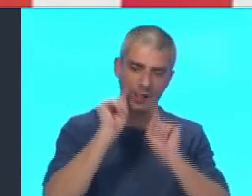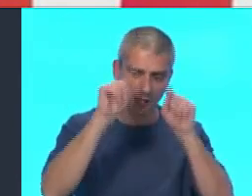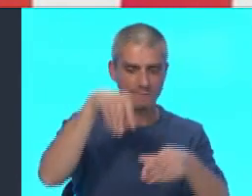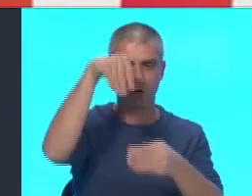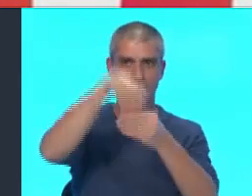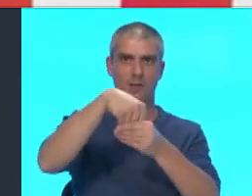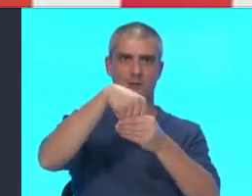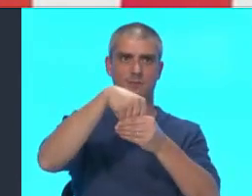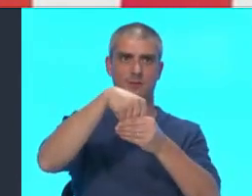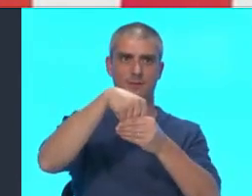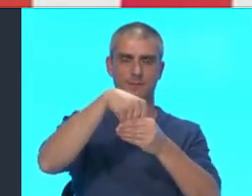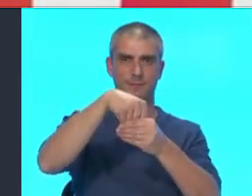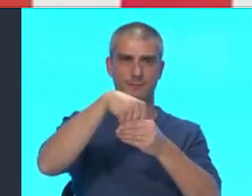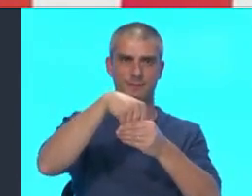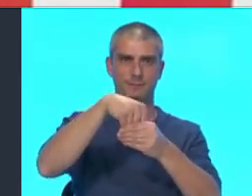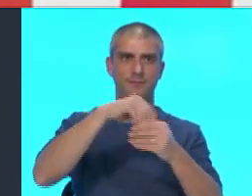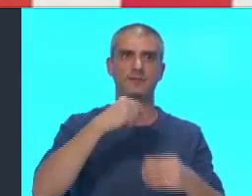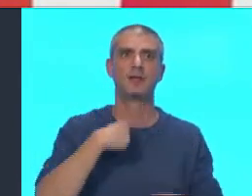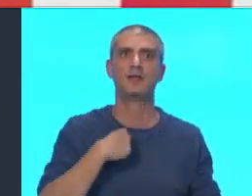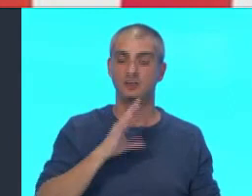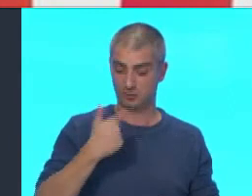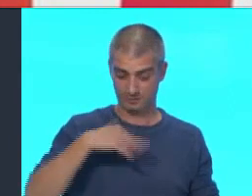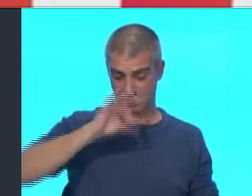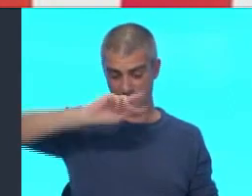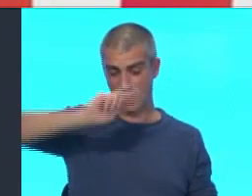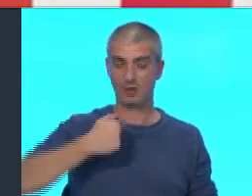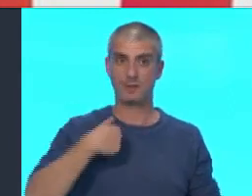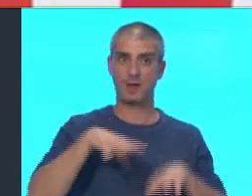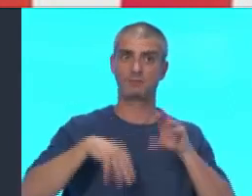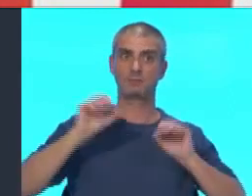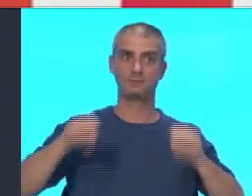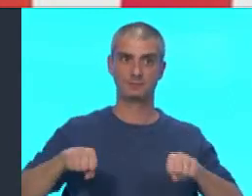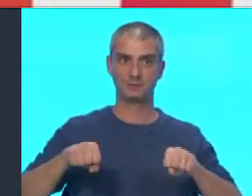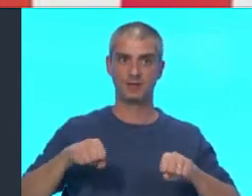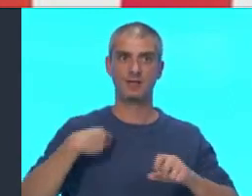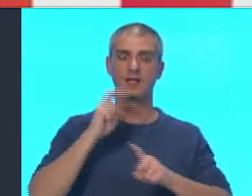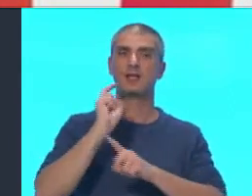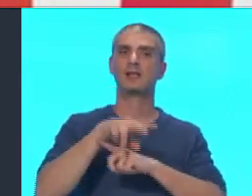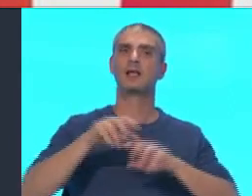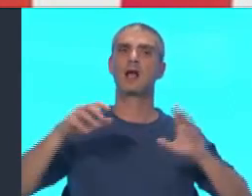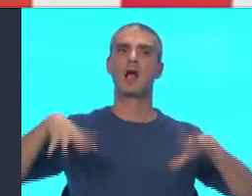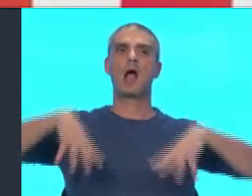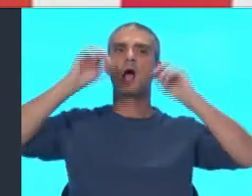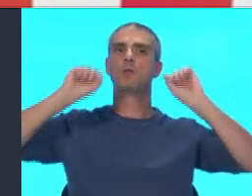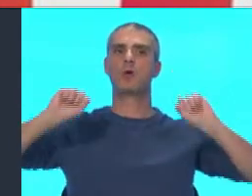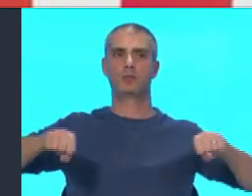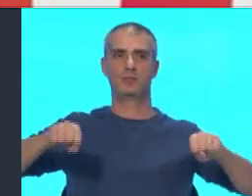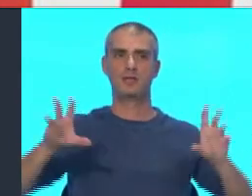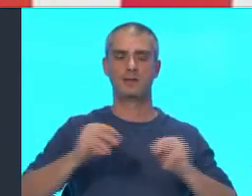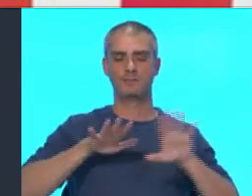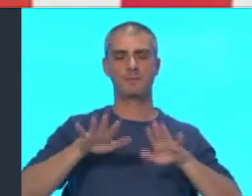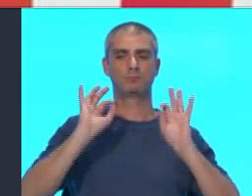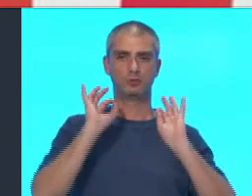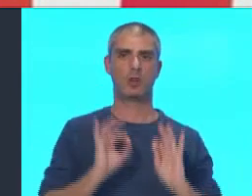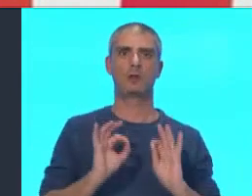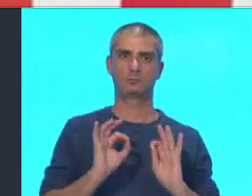יוזלדמנו עם הקומפרומיס que si guanyo les eleccions i sóc investit president, entraré al Palau de la Generalitat